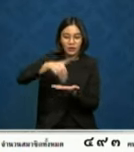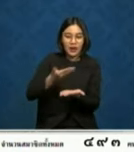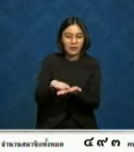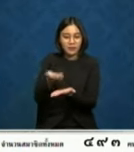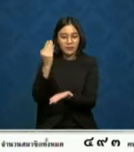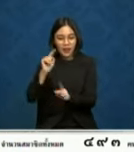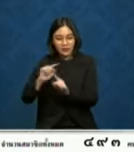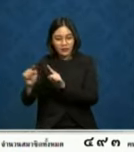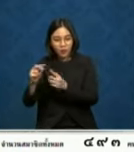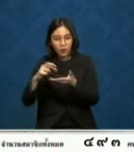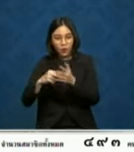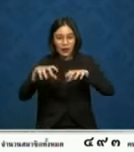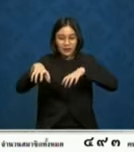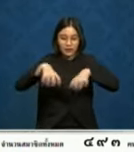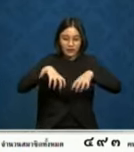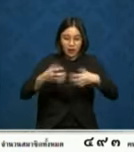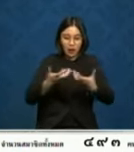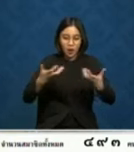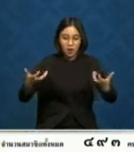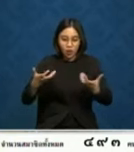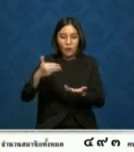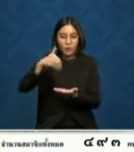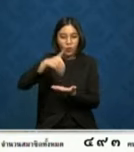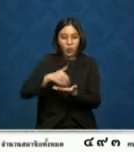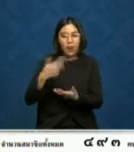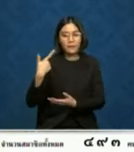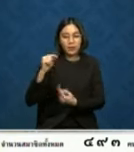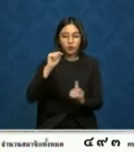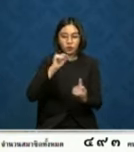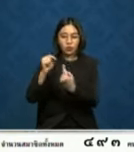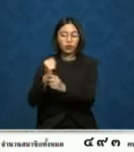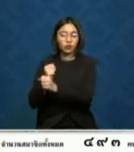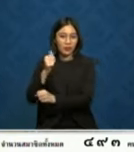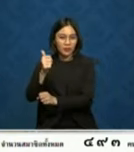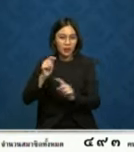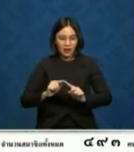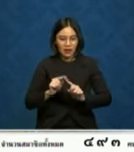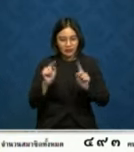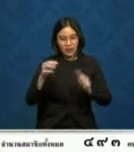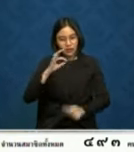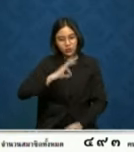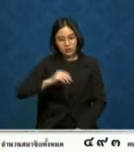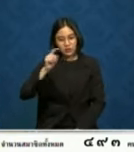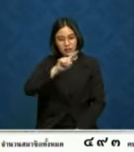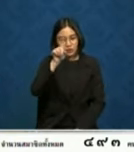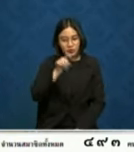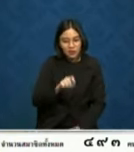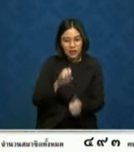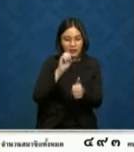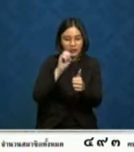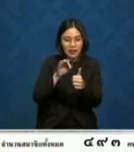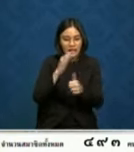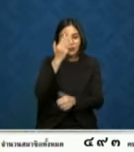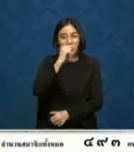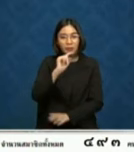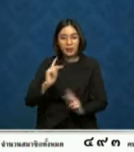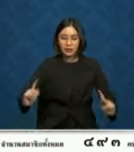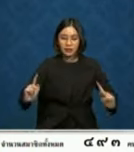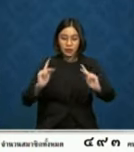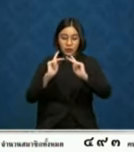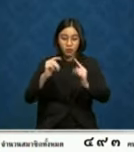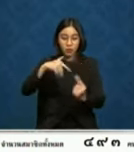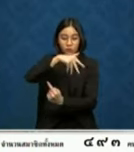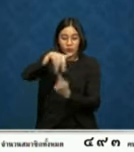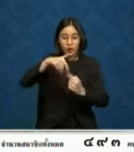สูงถือว่าเป็นการนำวัตถุของกลางมาใช้ประโยชน์ได้อย่างเหมาะสมแต่สิ่งที่น่าตั้งข้อสังเกตครับเหตุใดกระทรวงทรัพยากร